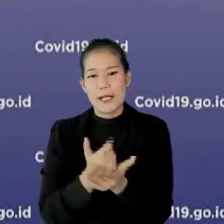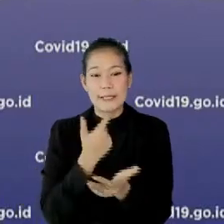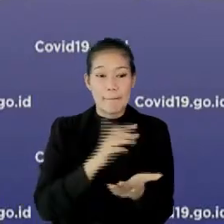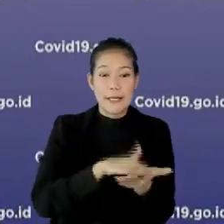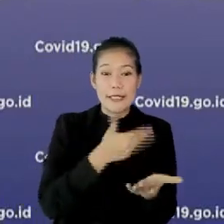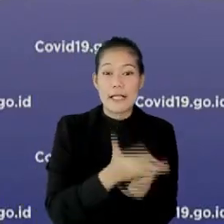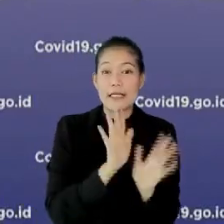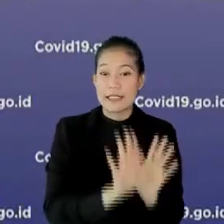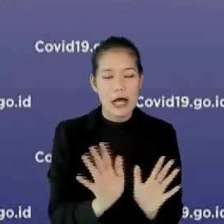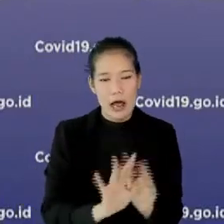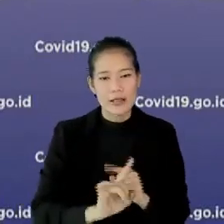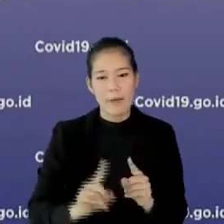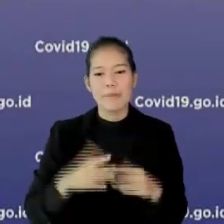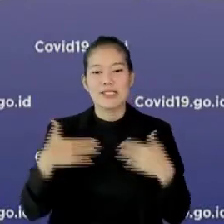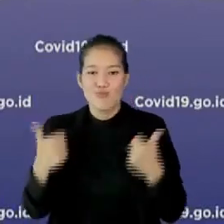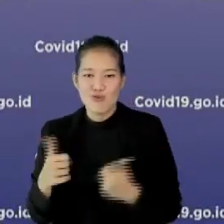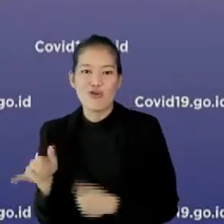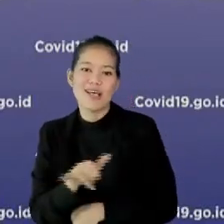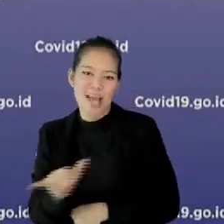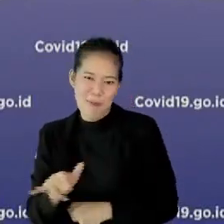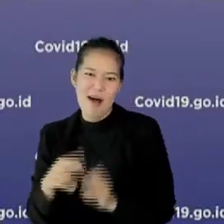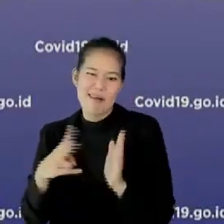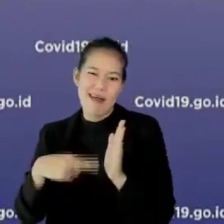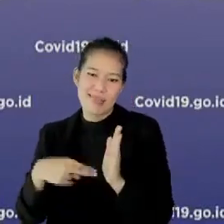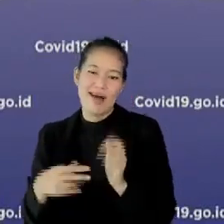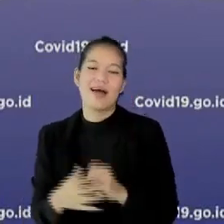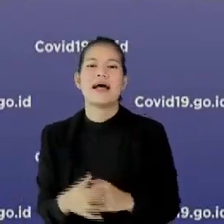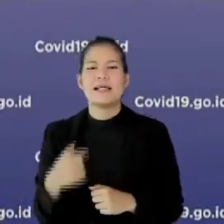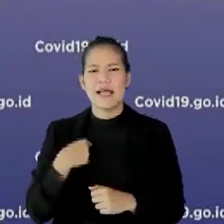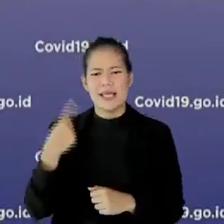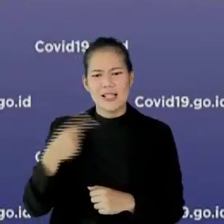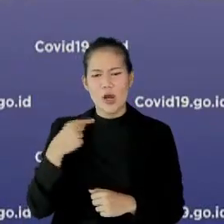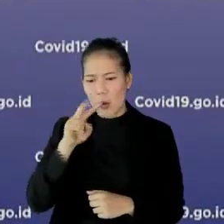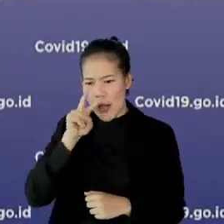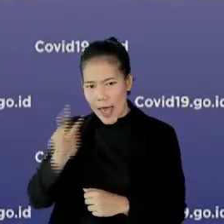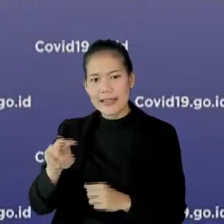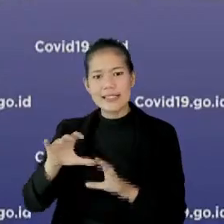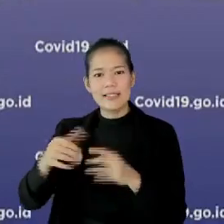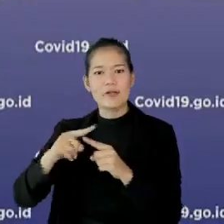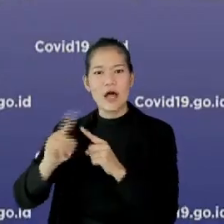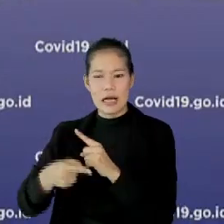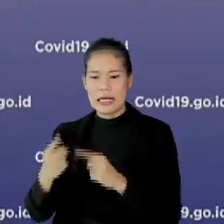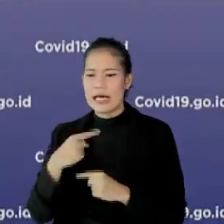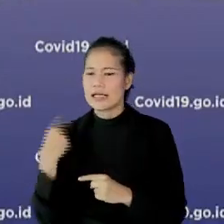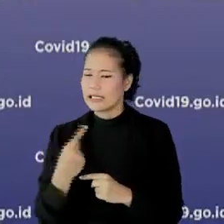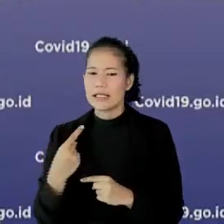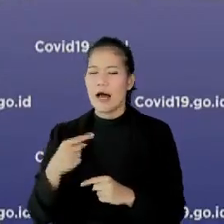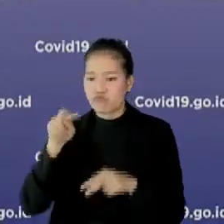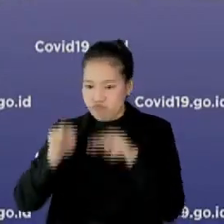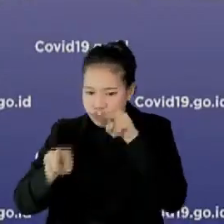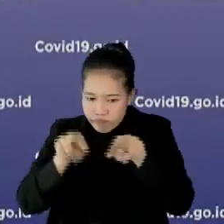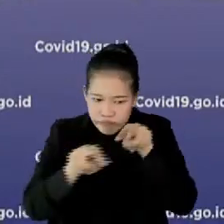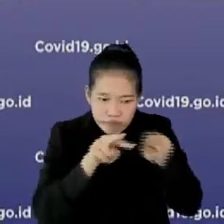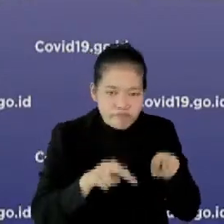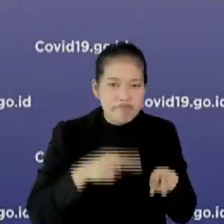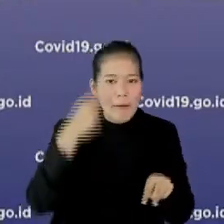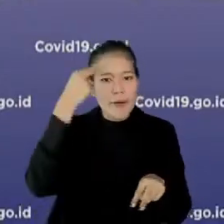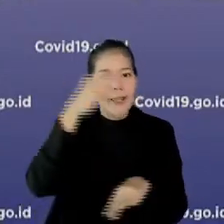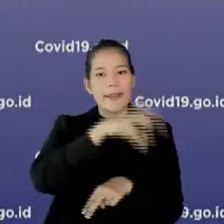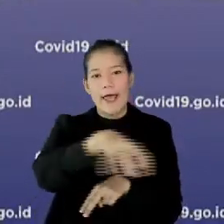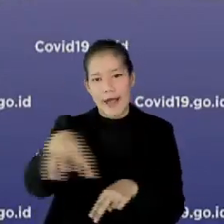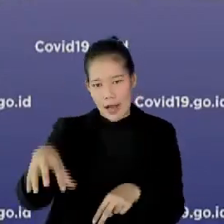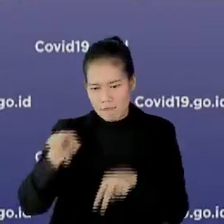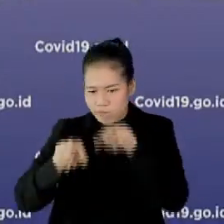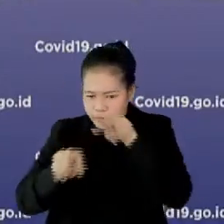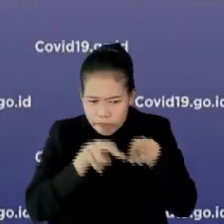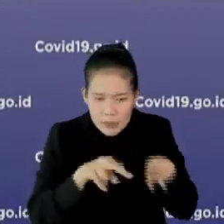meninggal, termasuk sembuh, Dokter Lola. Jadi saya selalu kalau dari Satgas gitu ya, kita juga crawling data daerah gitu ke pemerintah daerah, memang